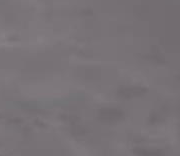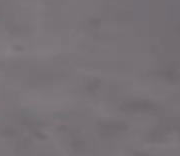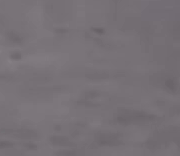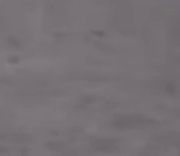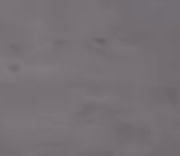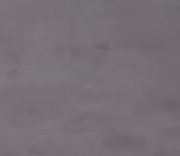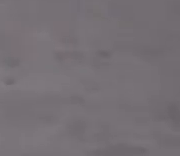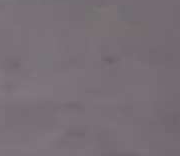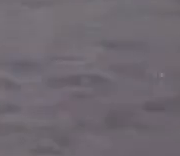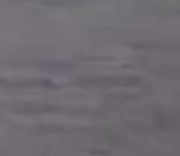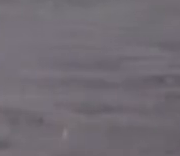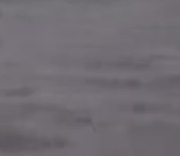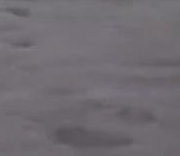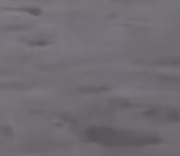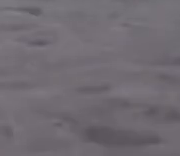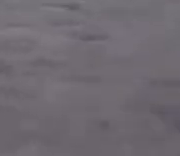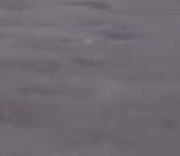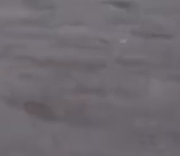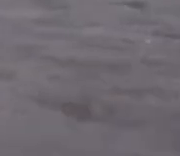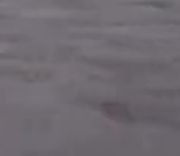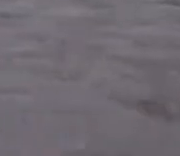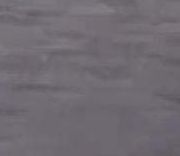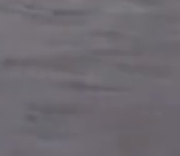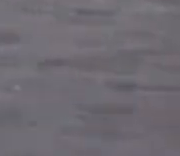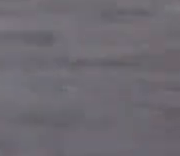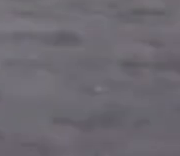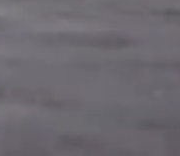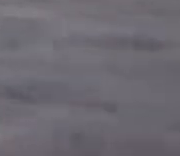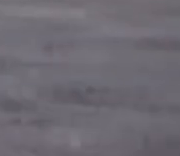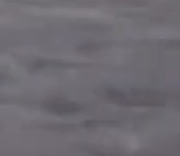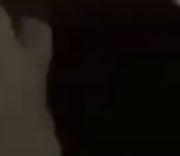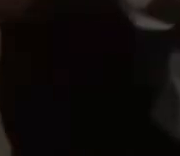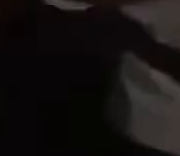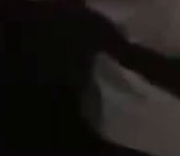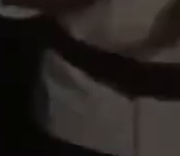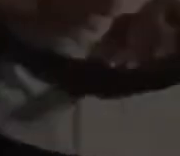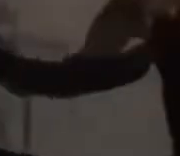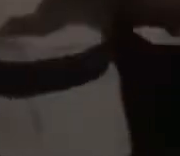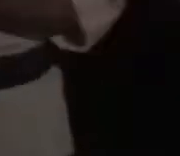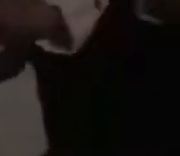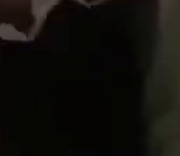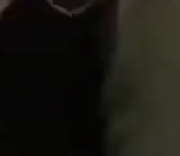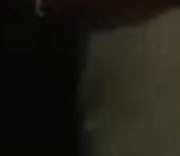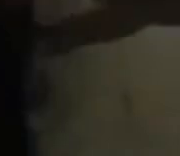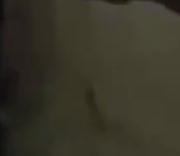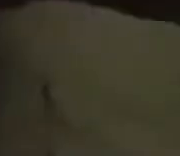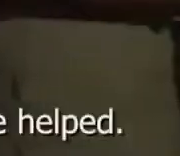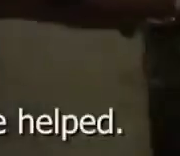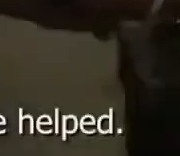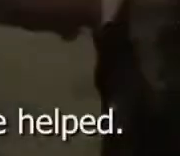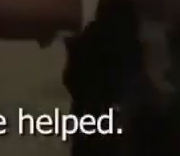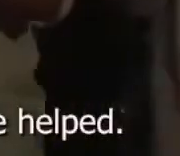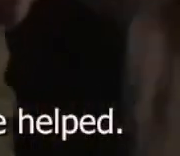bencana. Kami bangga menjadi anggota Tagana dan KSB karena melalui bakti kami, ada banyak